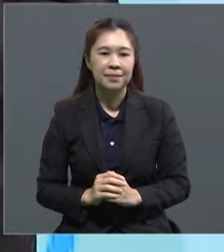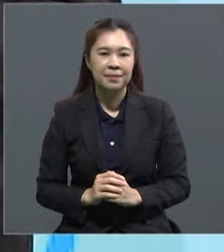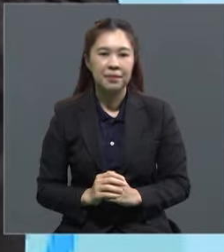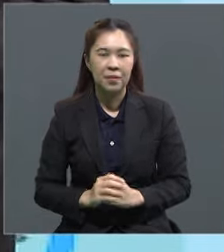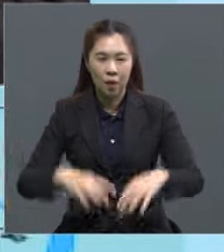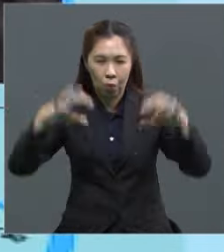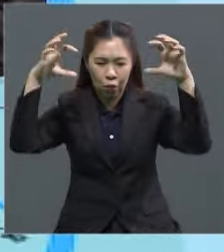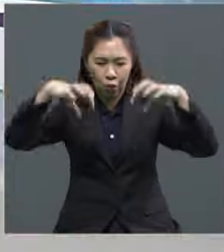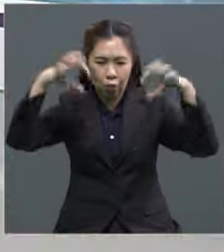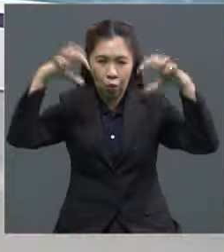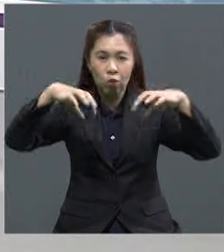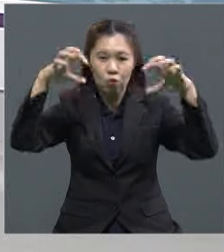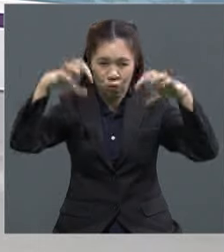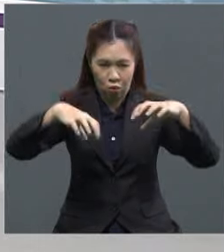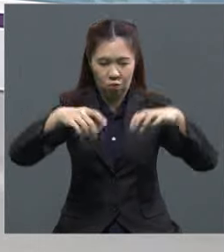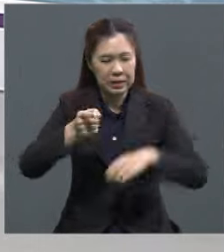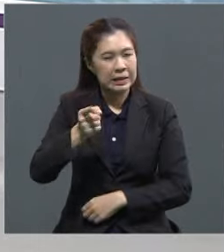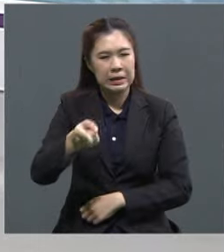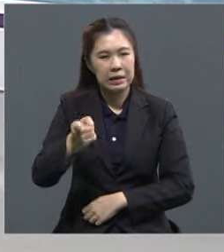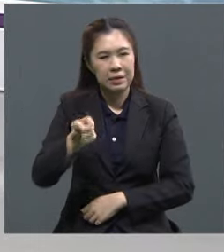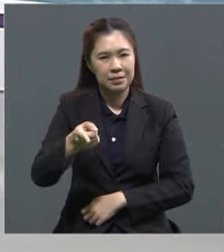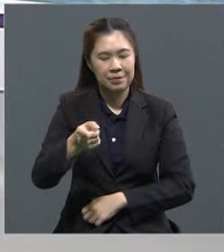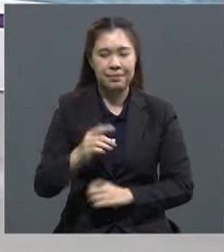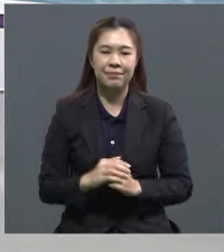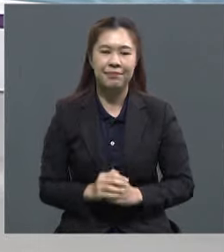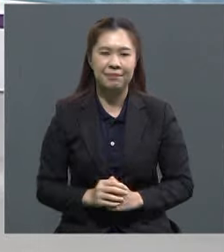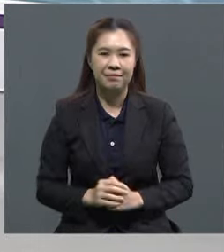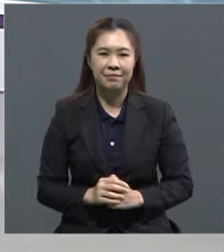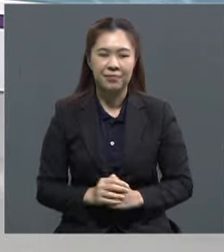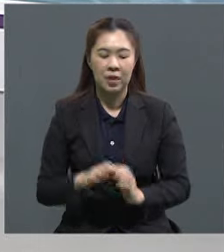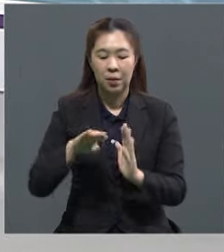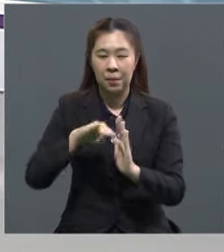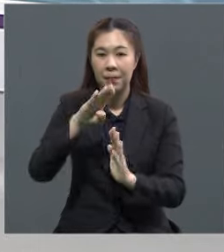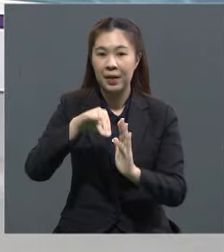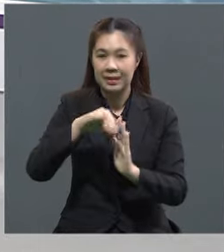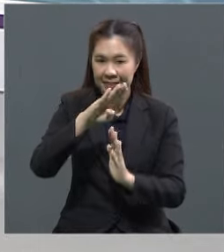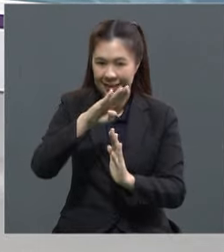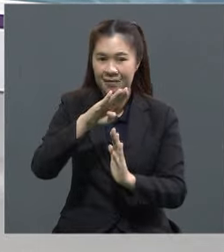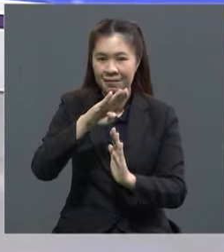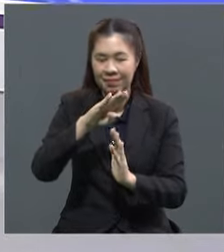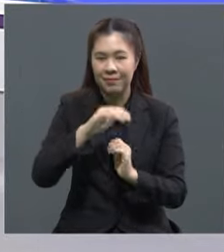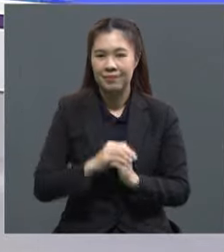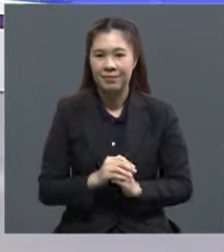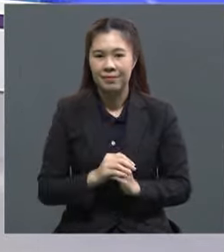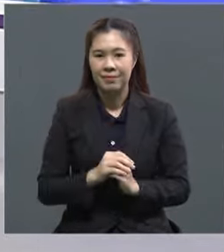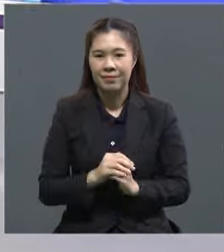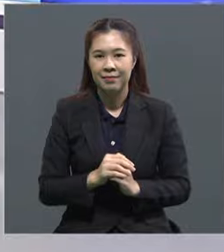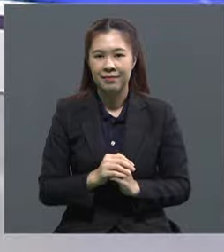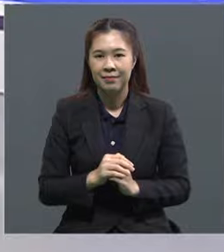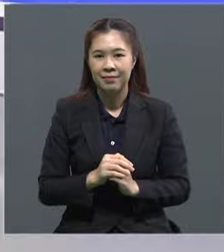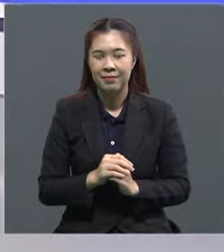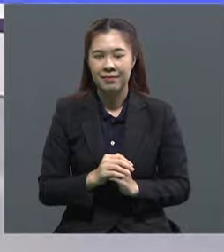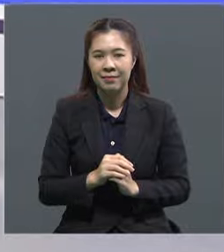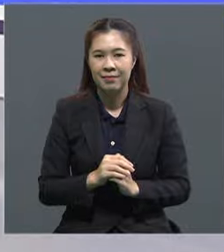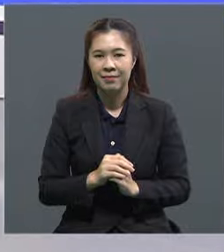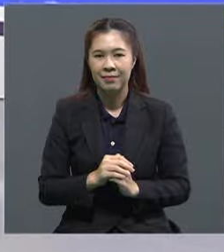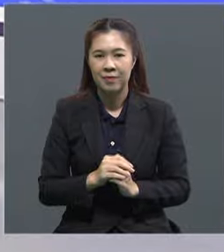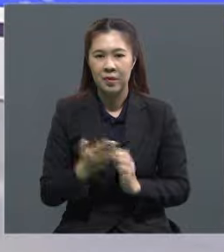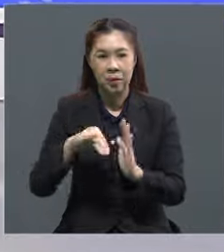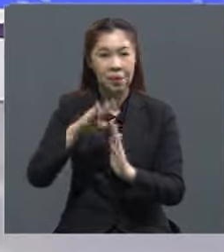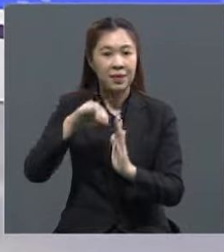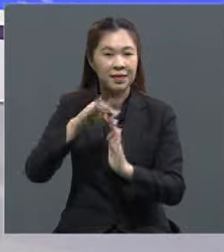ฝนก็ยังตกในพื้นที่เดิมๆอยู่โดยเฉพาะพื้นที่ภาคเหนือตอนบนนะครับไม่ว่าจะเป็นอ่าเชียงอ่าทาง